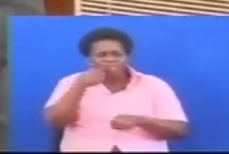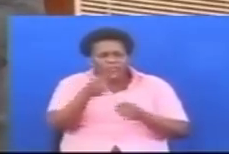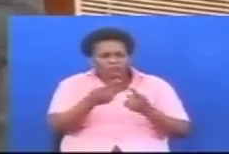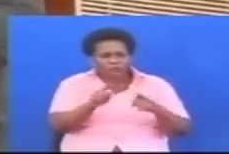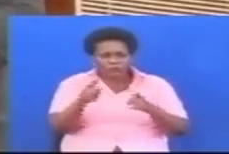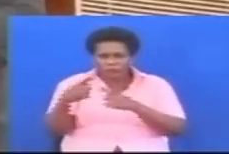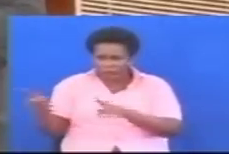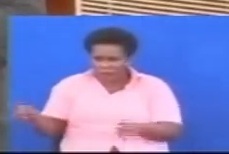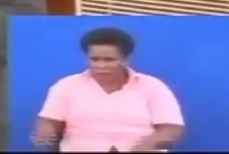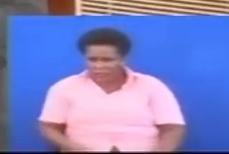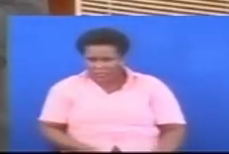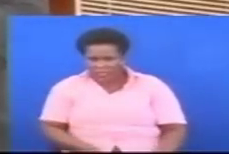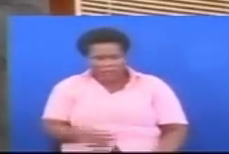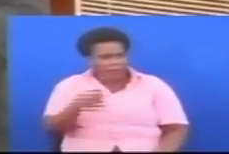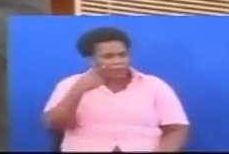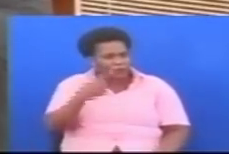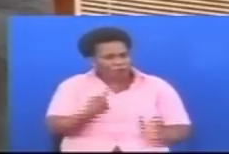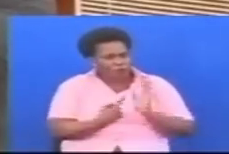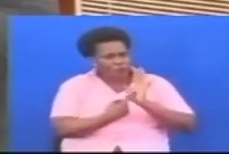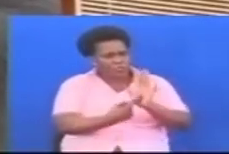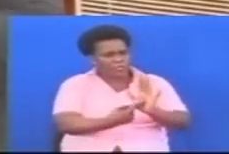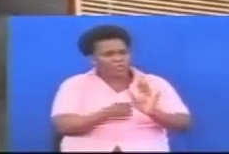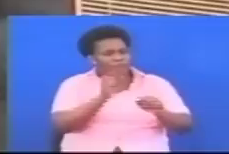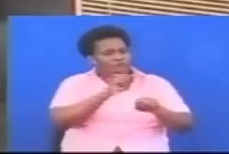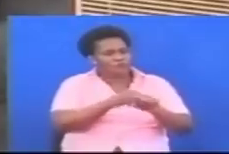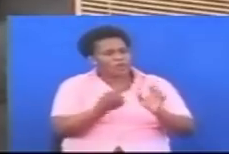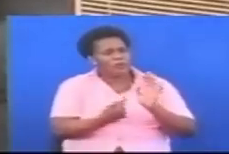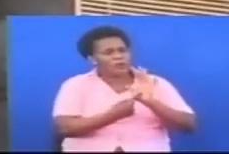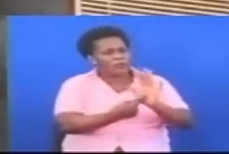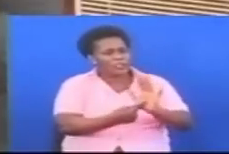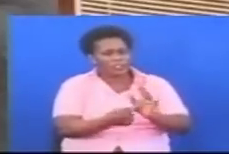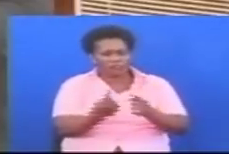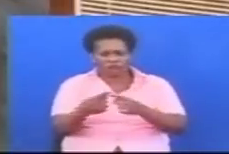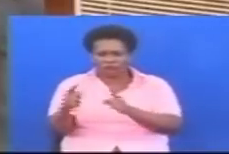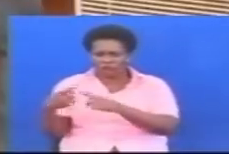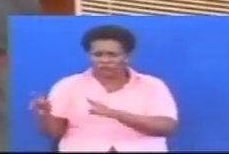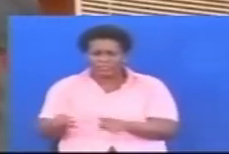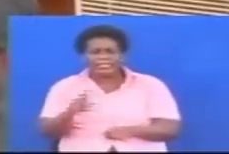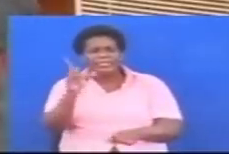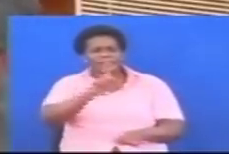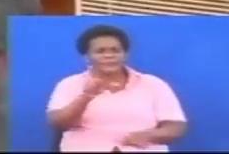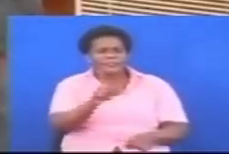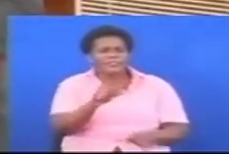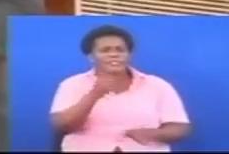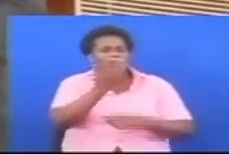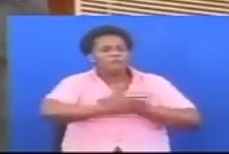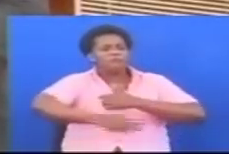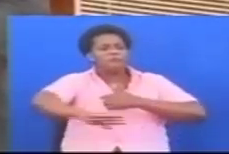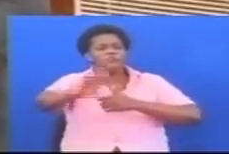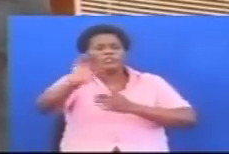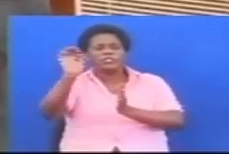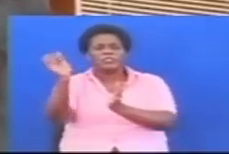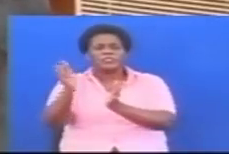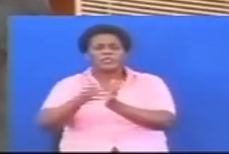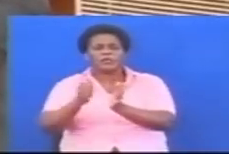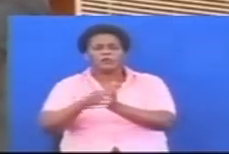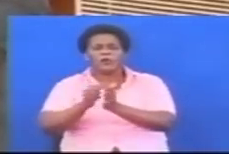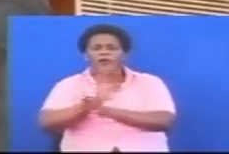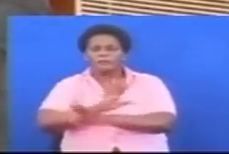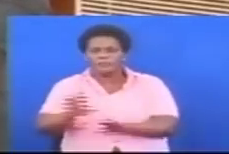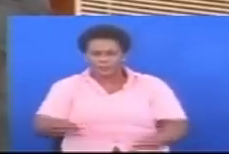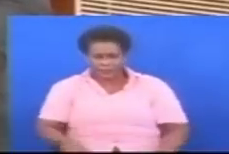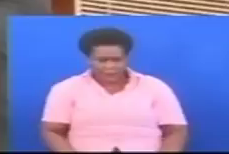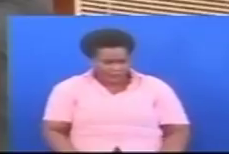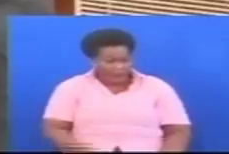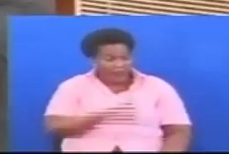ya bonde hilo halijasambaratika kabisa. Mheshimiwa Mwenyekiti, utafiti uliofanywa na Jeti kuhusu hali ya mito kati ya